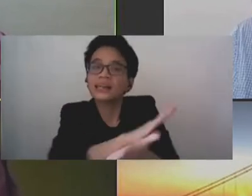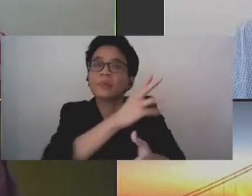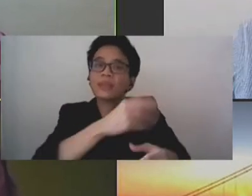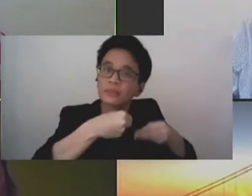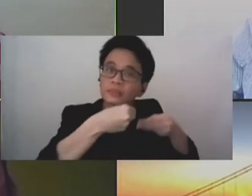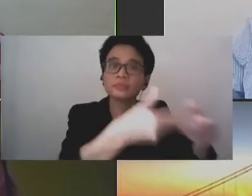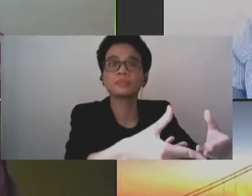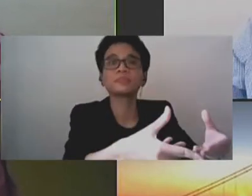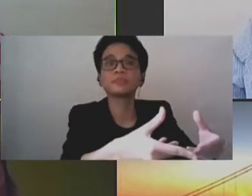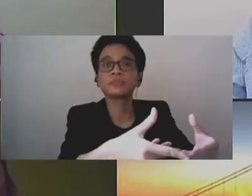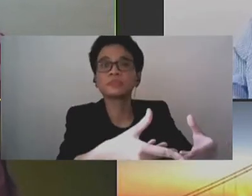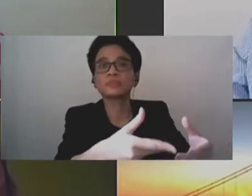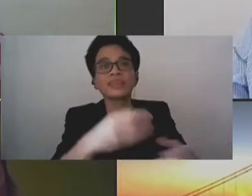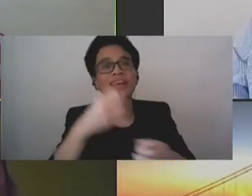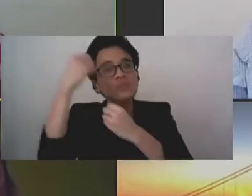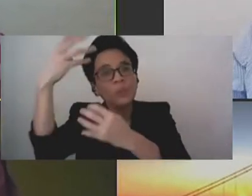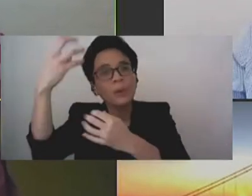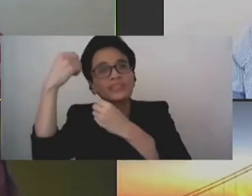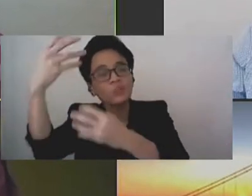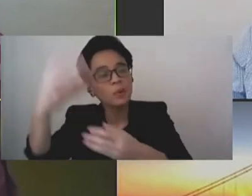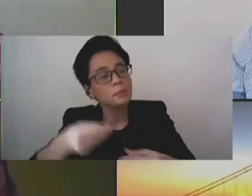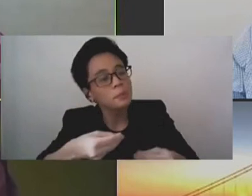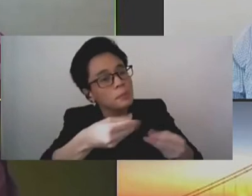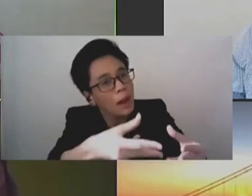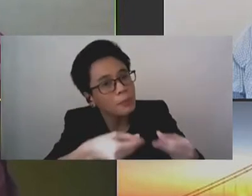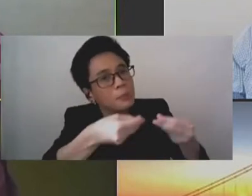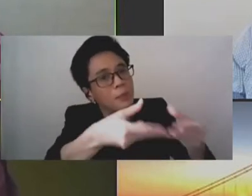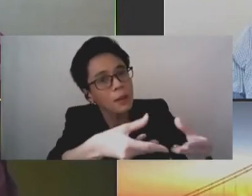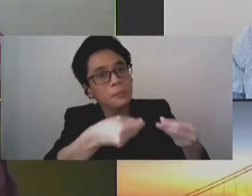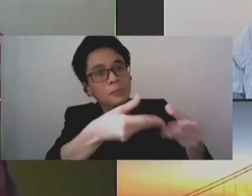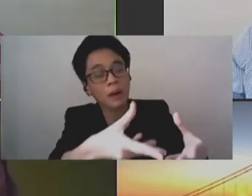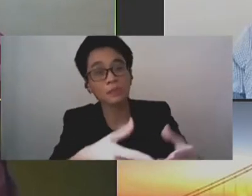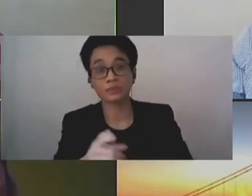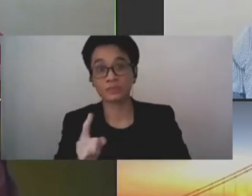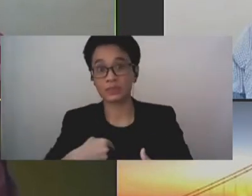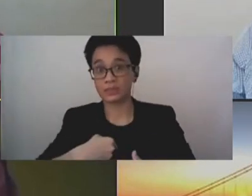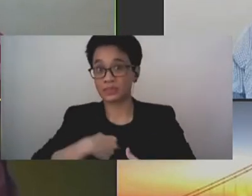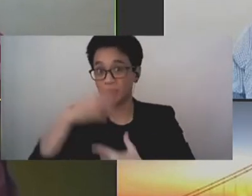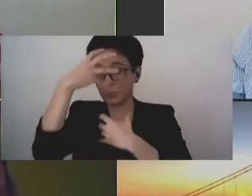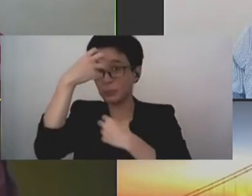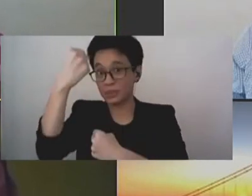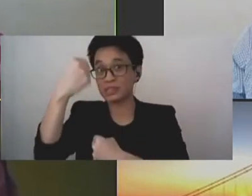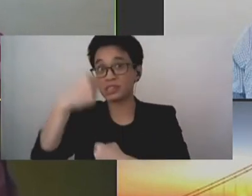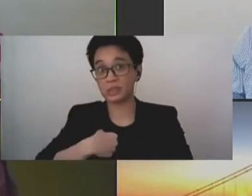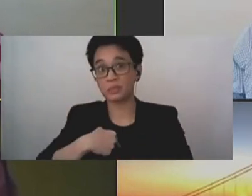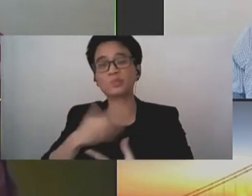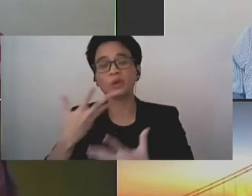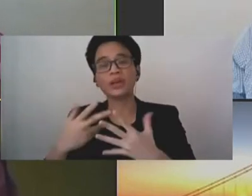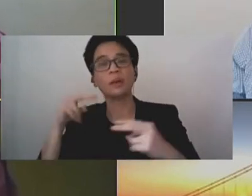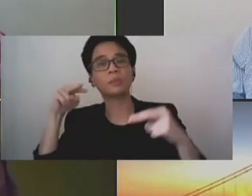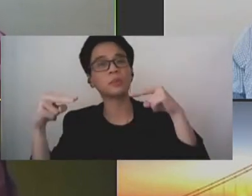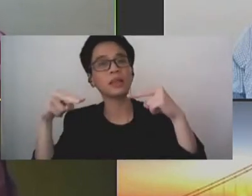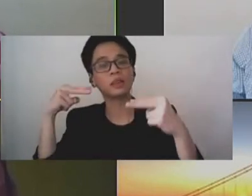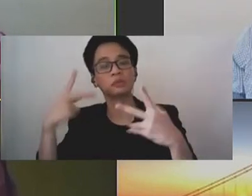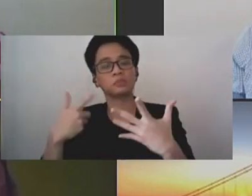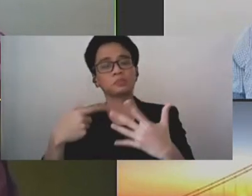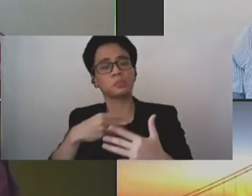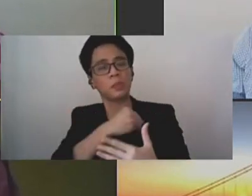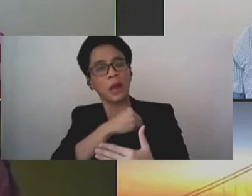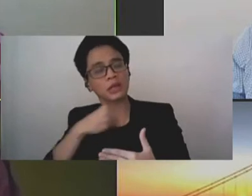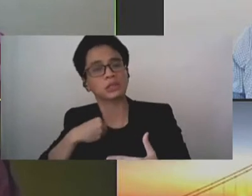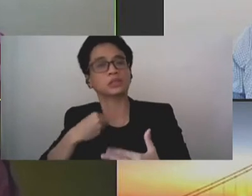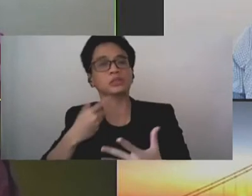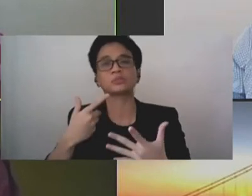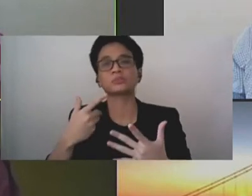kalau kayak saya itu prinsipnya saya tahu secara akademik, secara medis itu memang anak